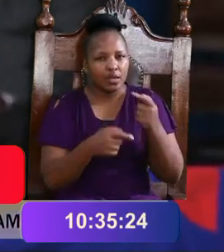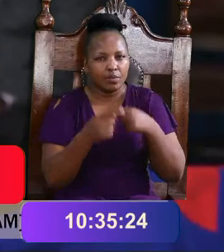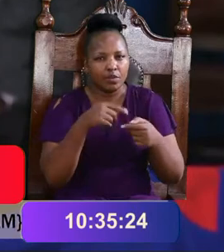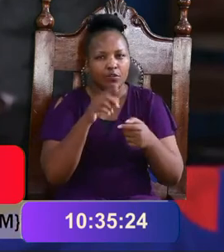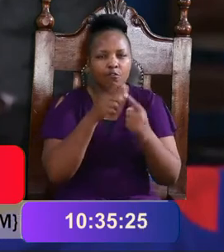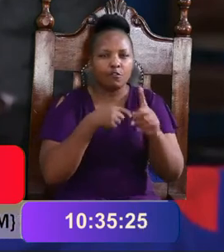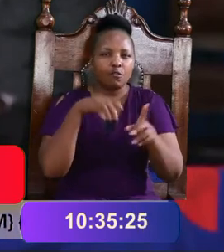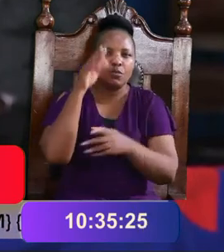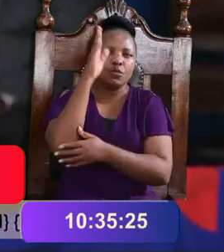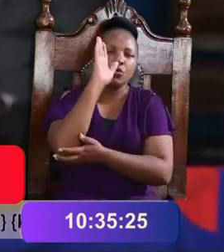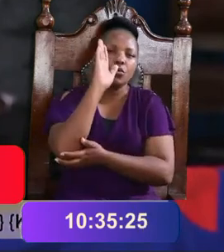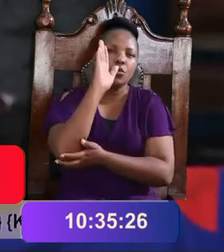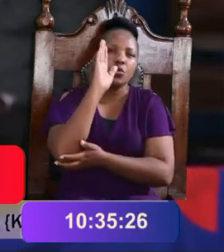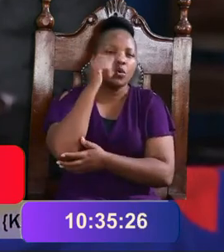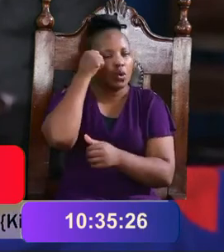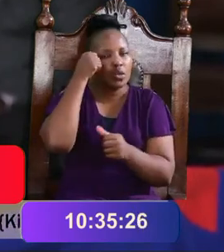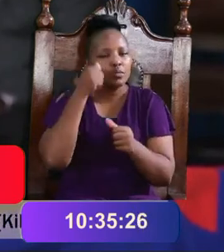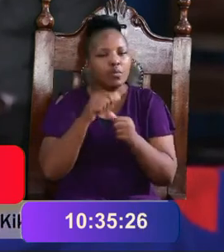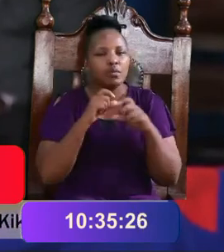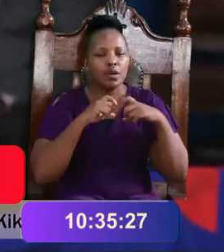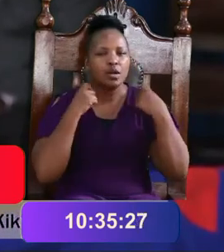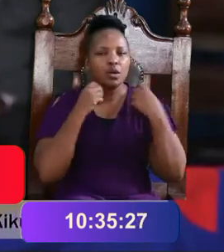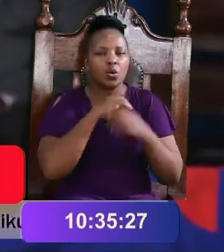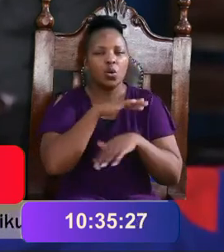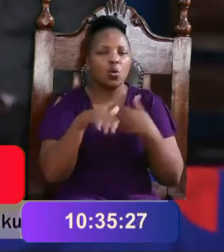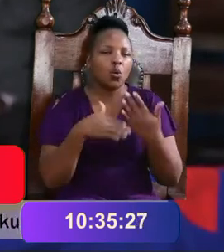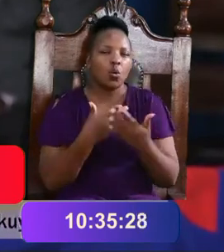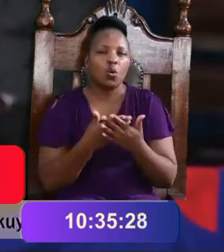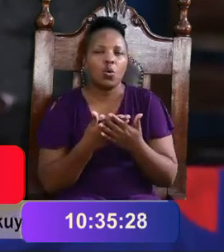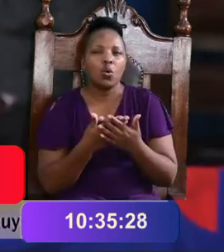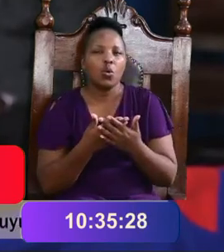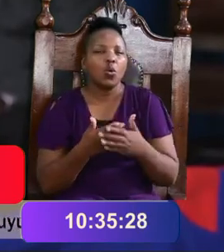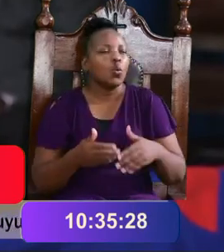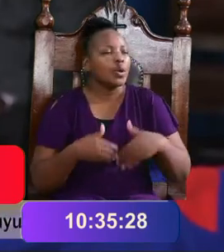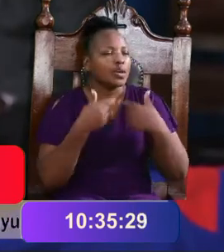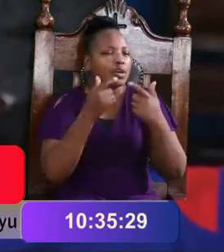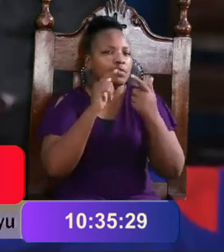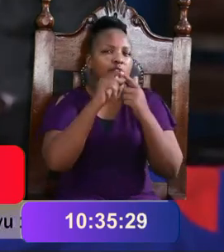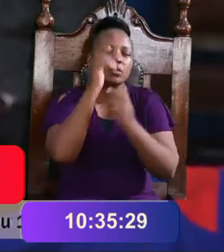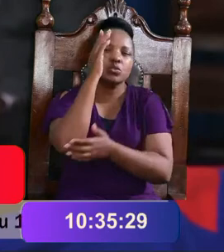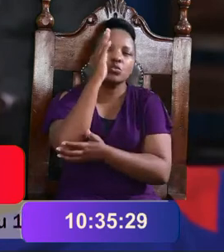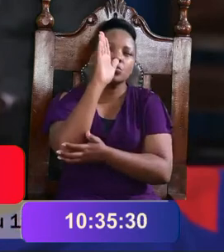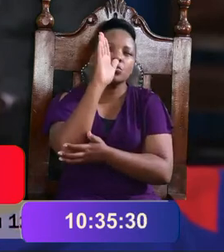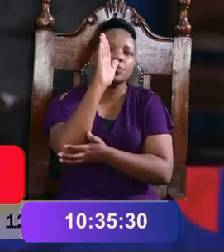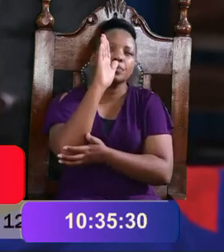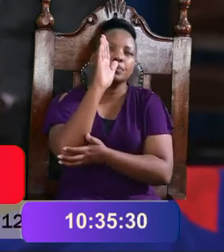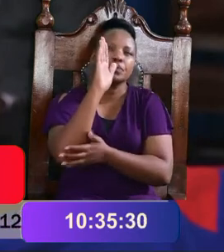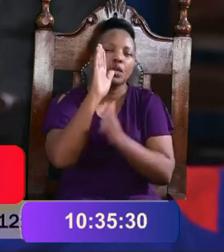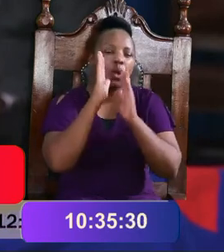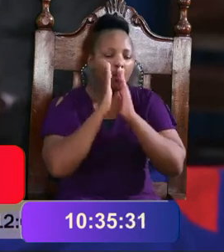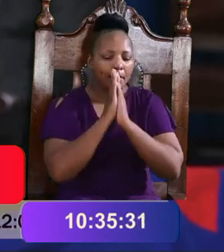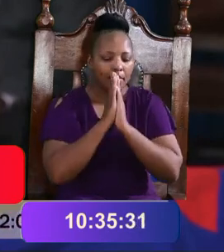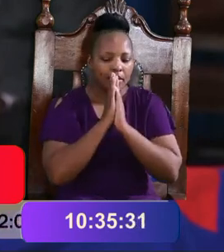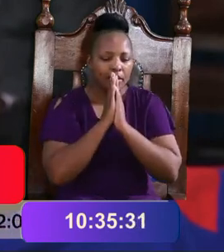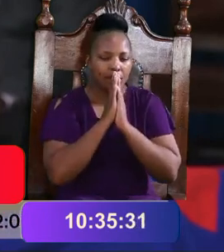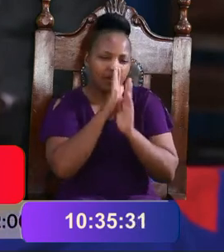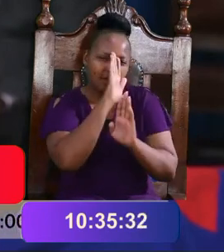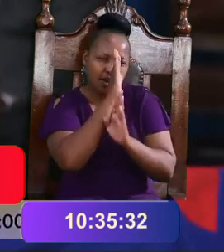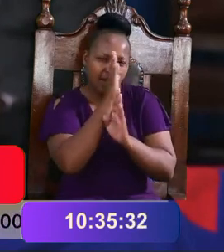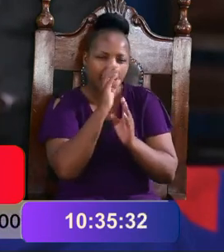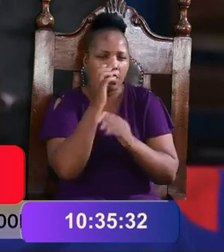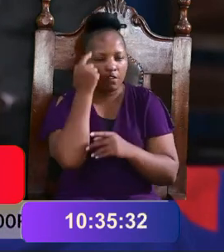mfalme wa ajabu. Ukakumbuka wachungaji wote, e mfalme, tuwakabidhi mikononi mwako Bwana. Tuomba kwamba usiwafichie uso